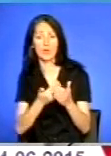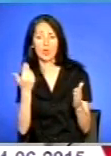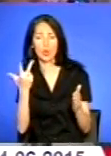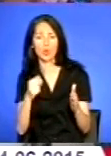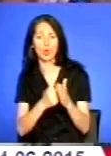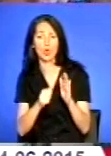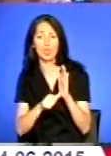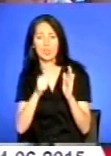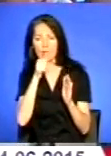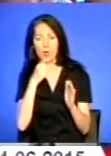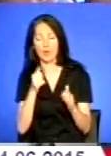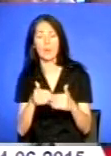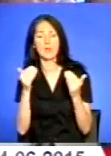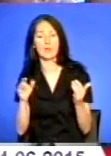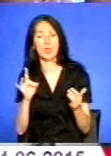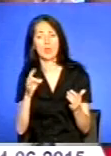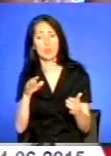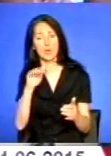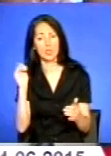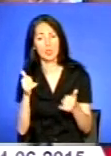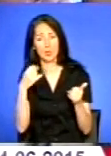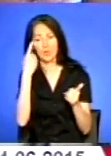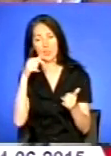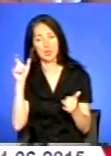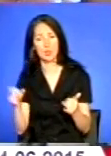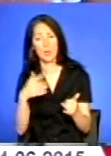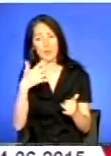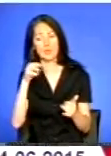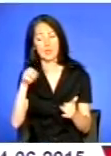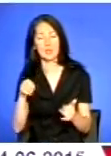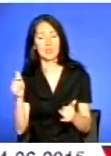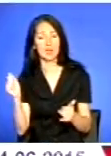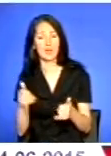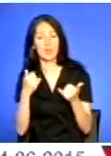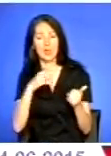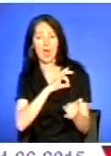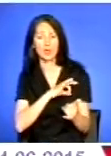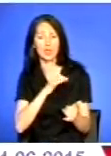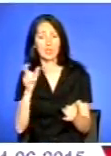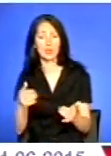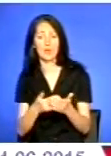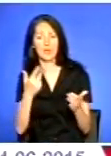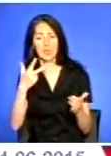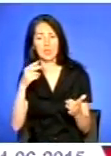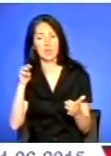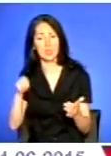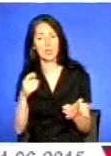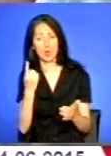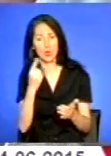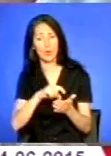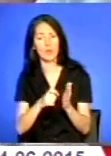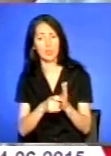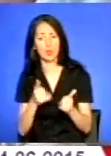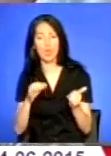років. Максимальний розмір кредиту для фізичних осіб – 50 тисяч гривень, для юридичних осіб – від 30 тисяч на одну квартиру.